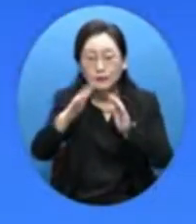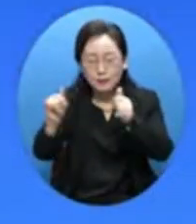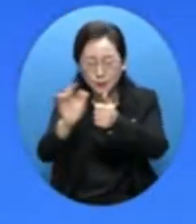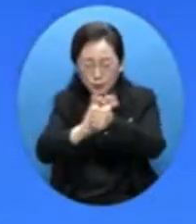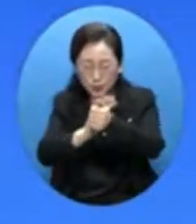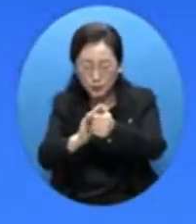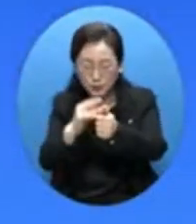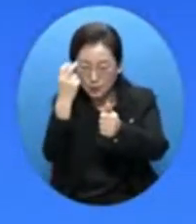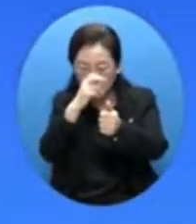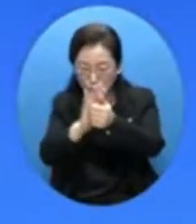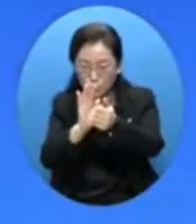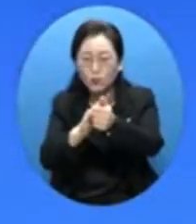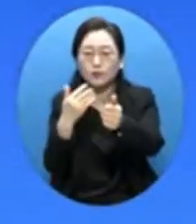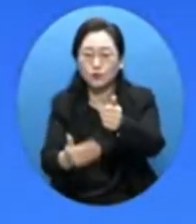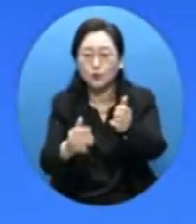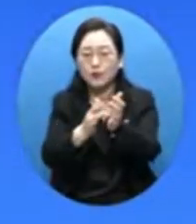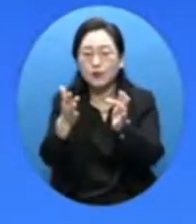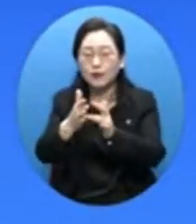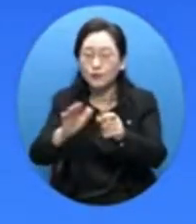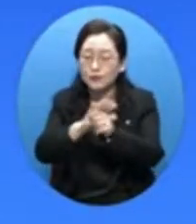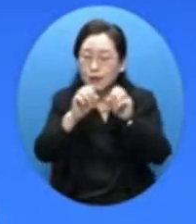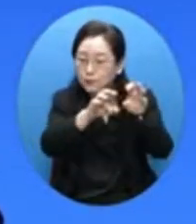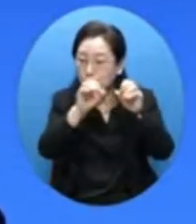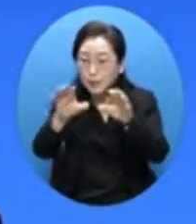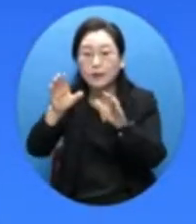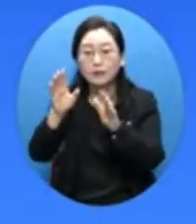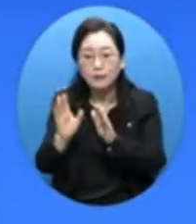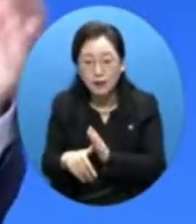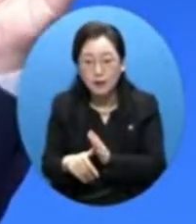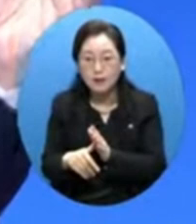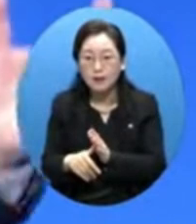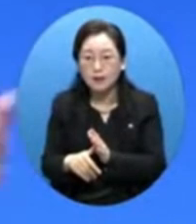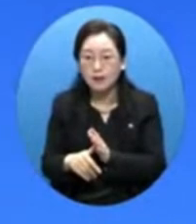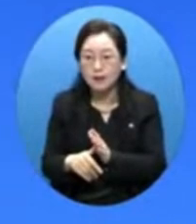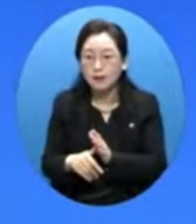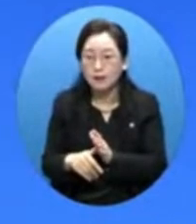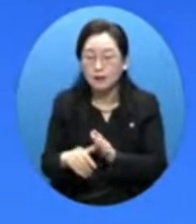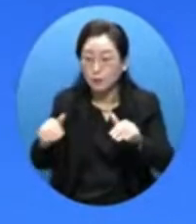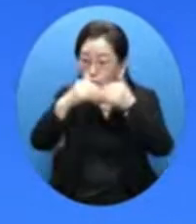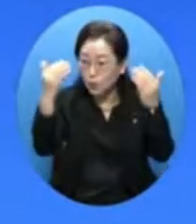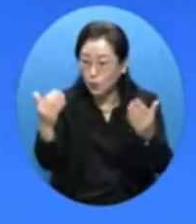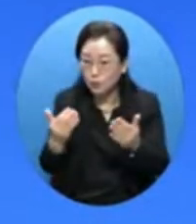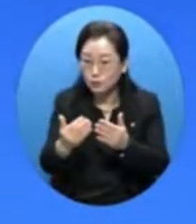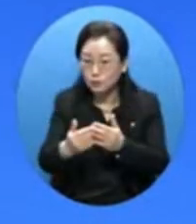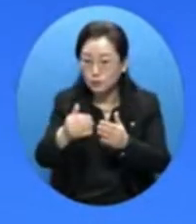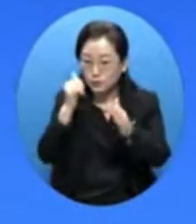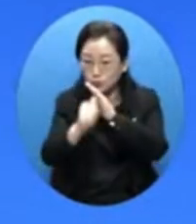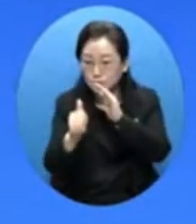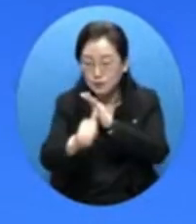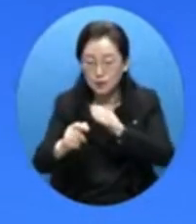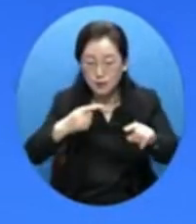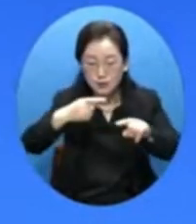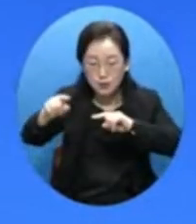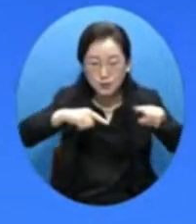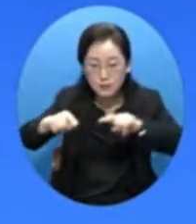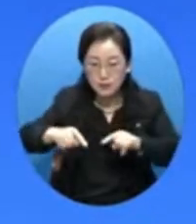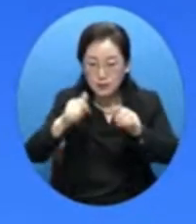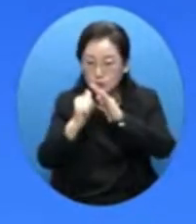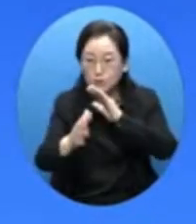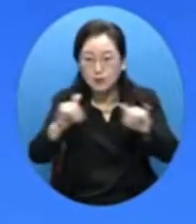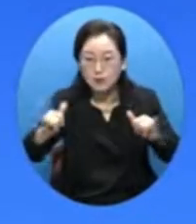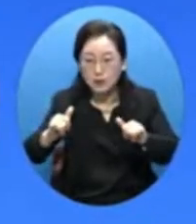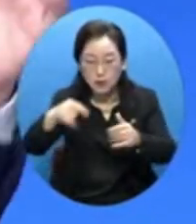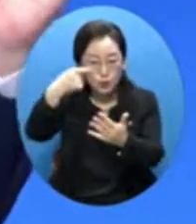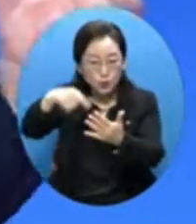치료하고 저들에게 예수의 사랑을 전했을 때 당시 모든 민족운동가들이, 정치 지도자들이, 모든